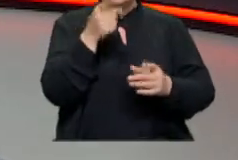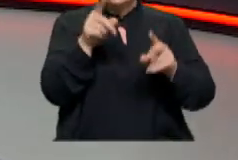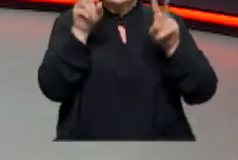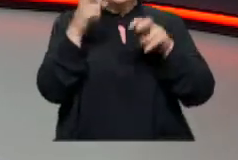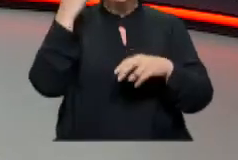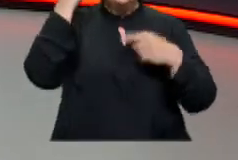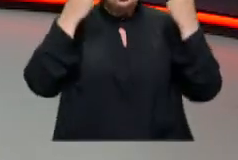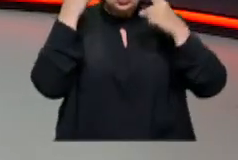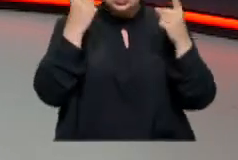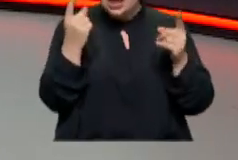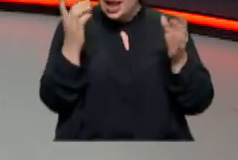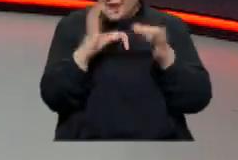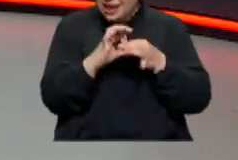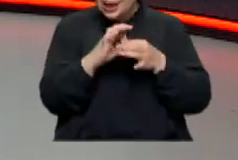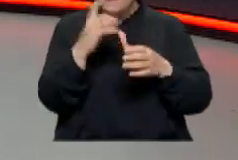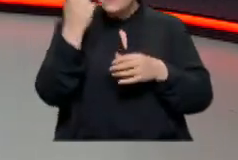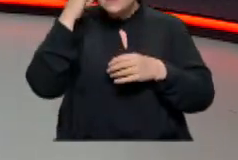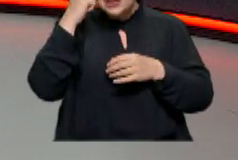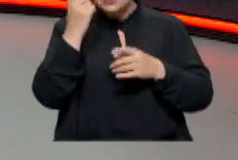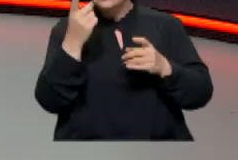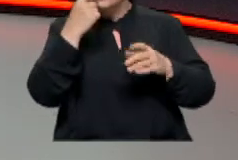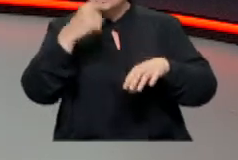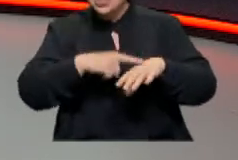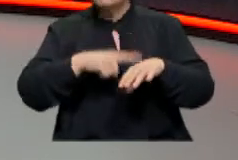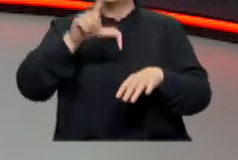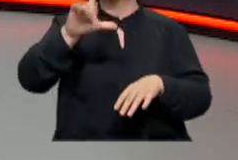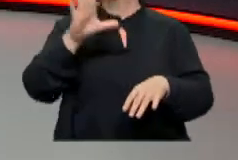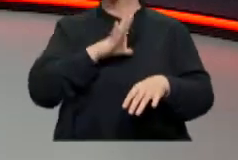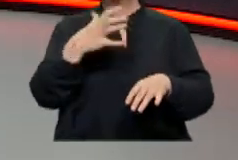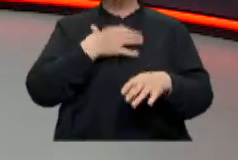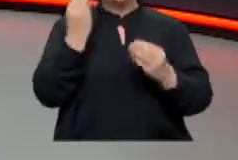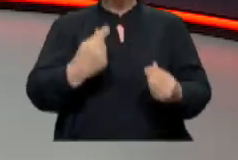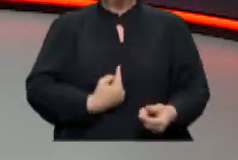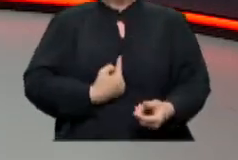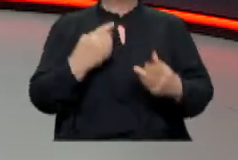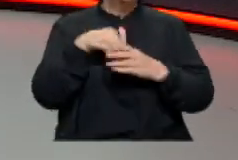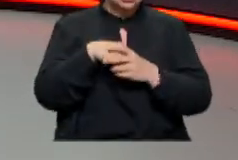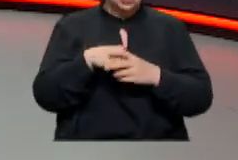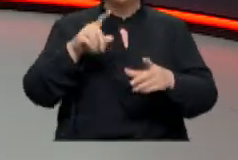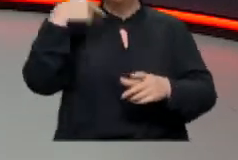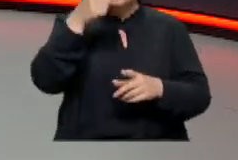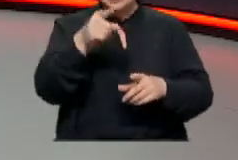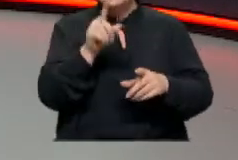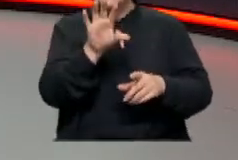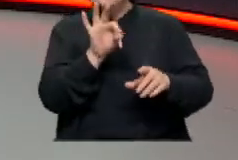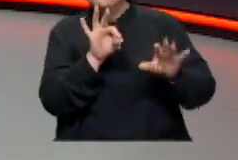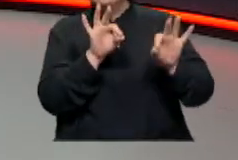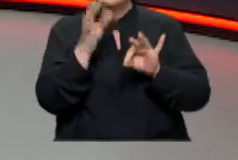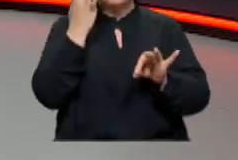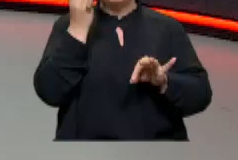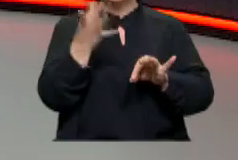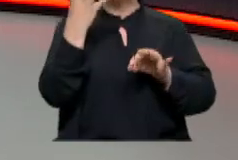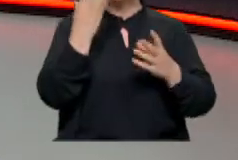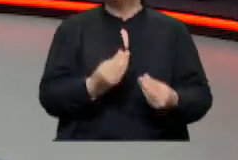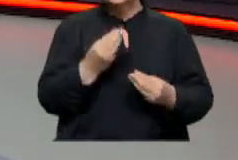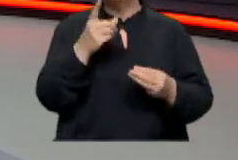konuda düşündüğüne dair bir fikre, bir kanaate ihtiyacı var kendini daha iyi hissetmek için. Dolayısıyla seçenek olarak belirginleşmeleri